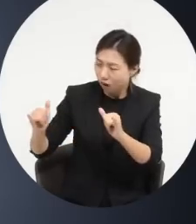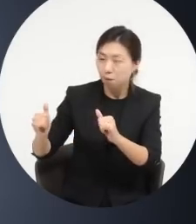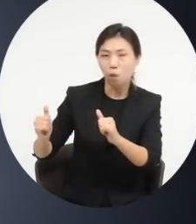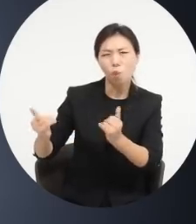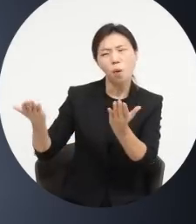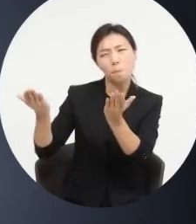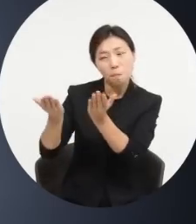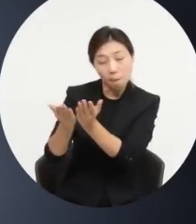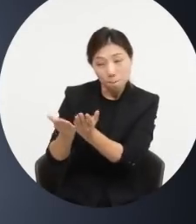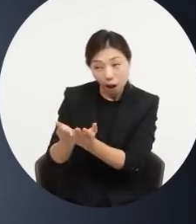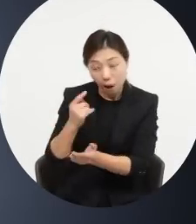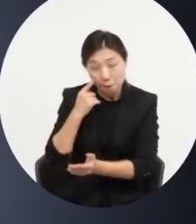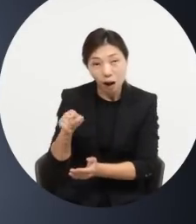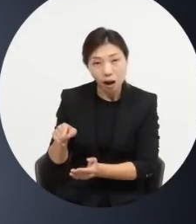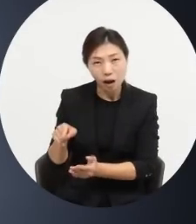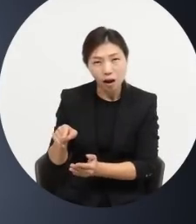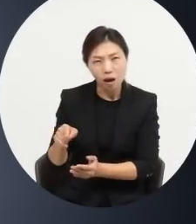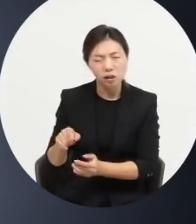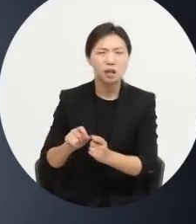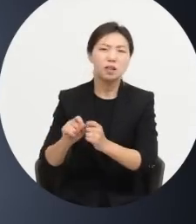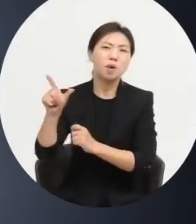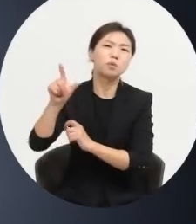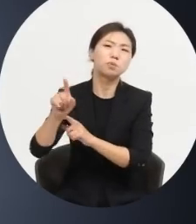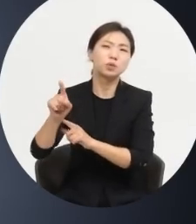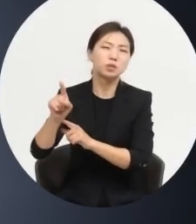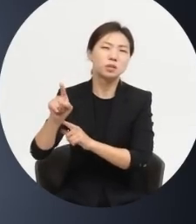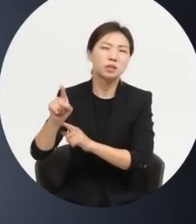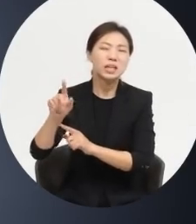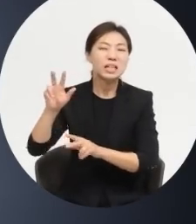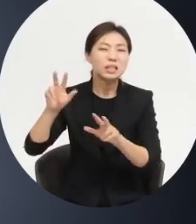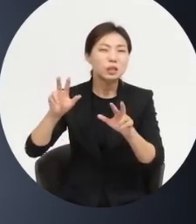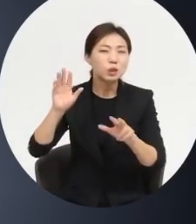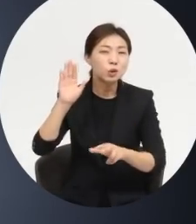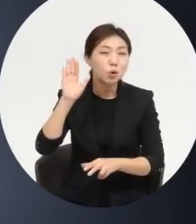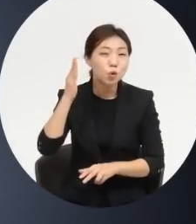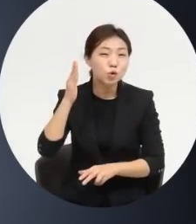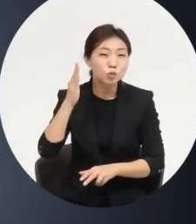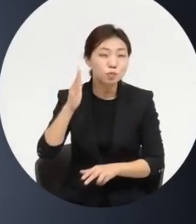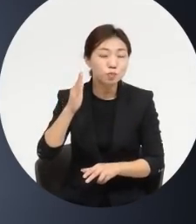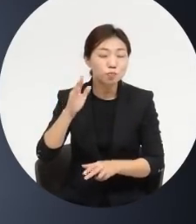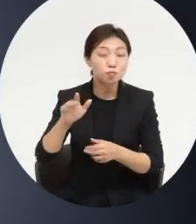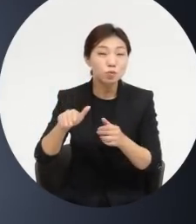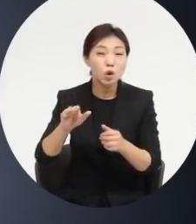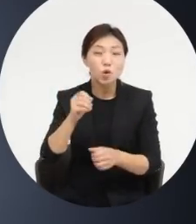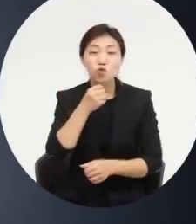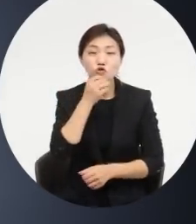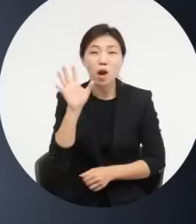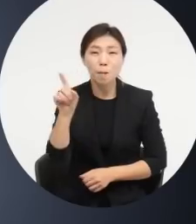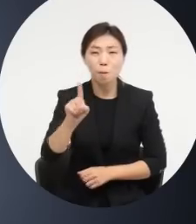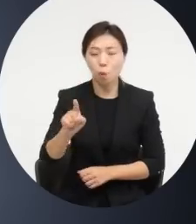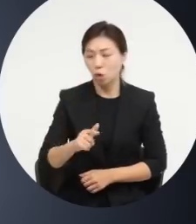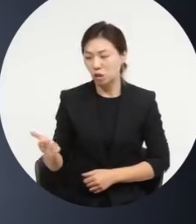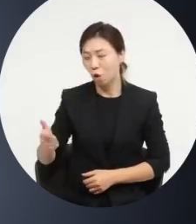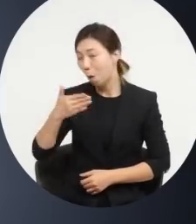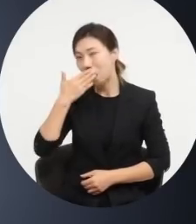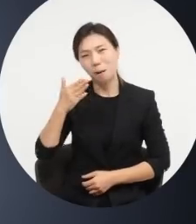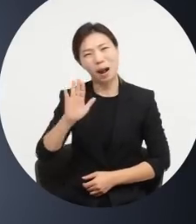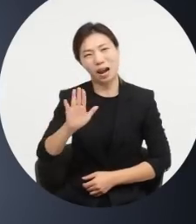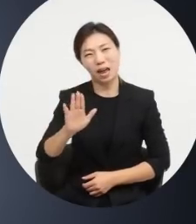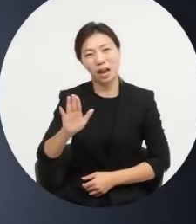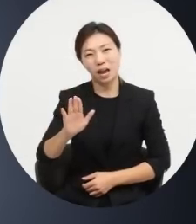네. 식사 조절이 그렇게 요즘 대다수는 저녁을 안 먹는 분위기잖아요. 네. 이 식사 습관이